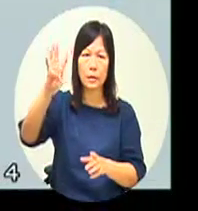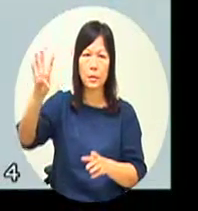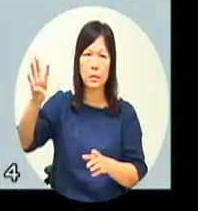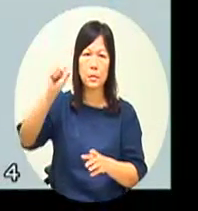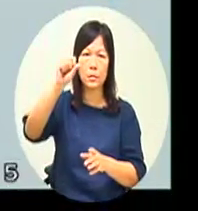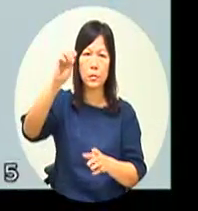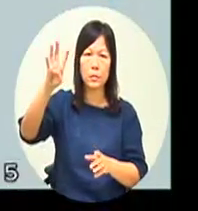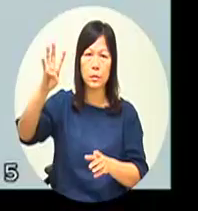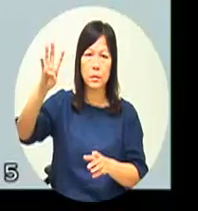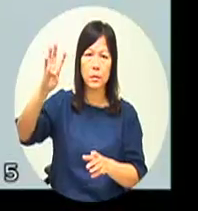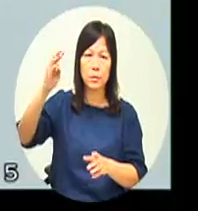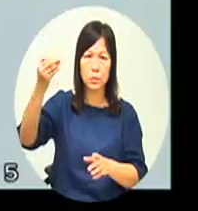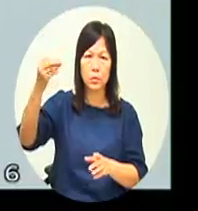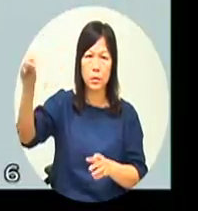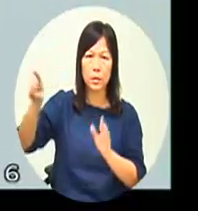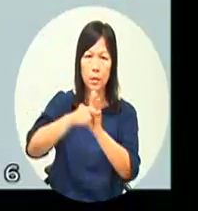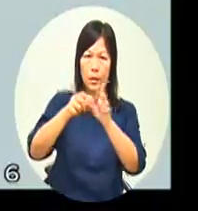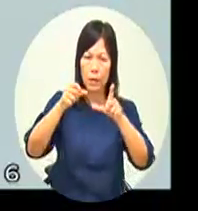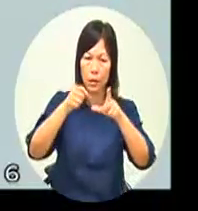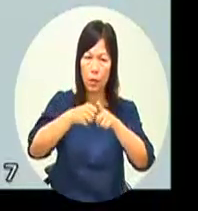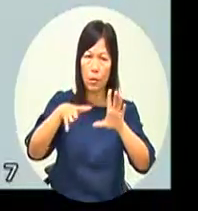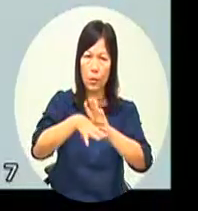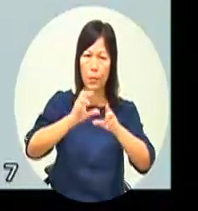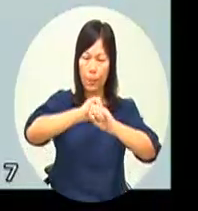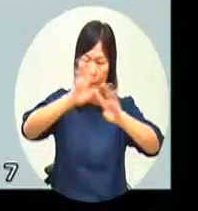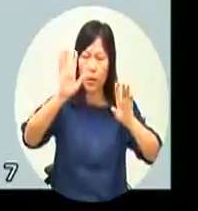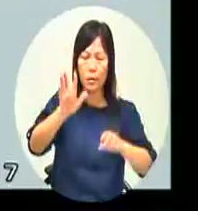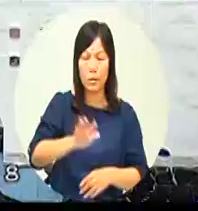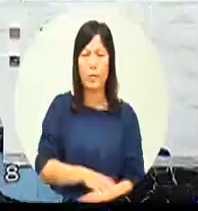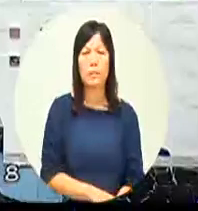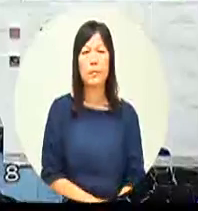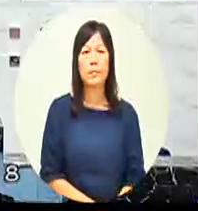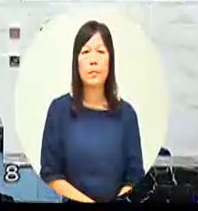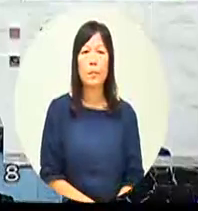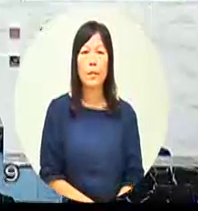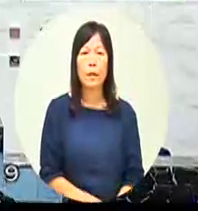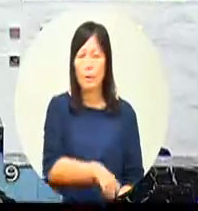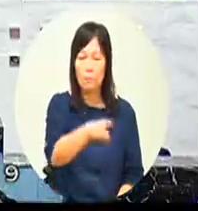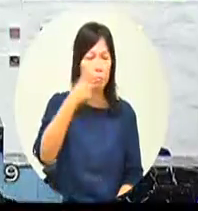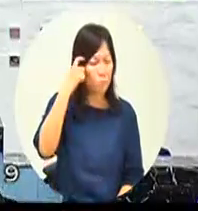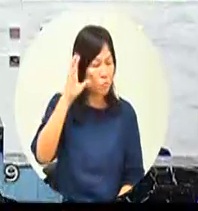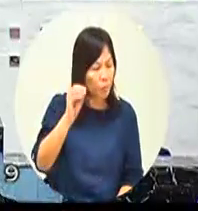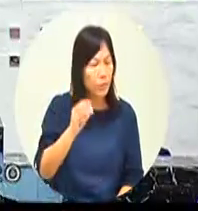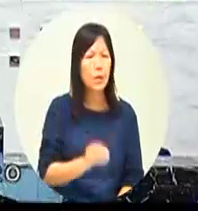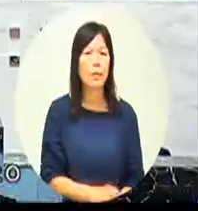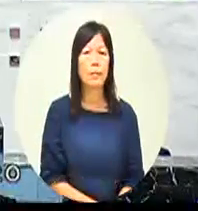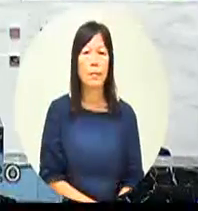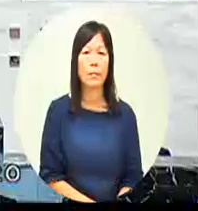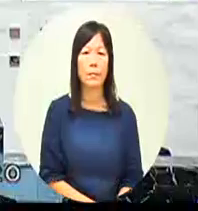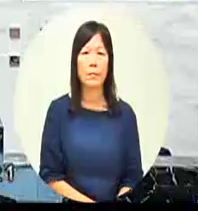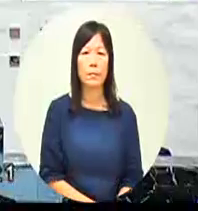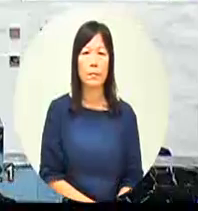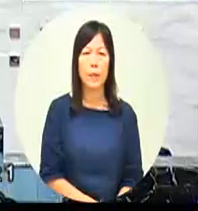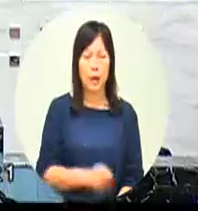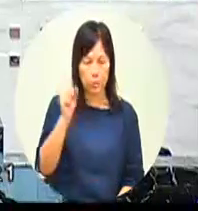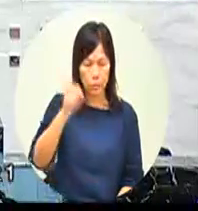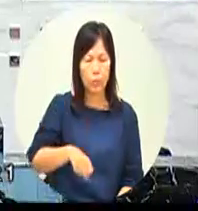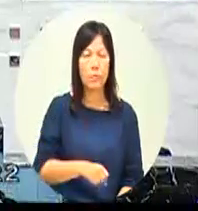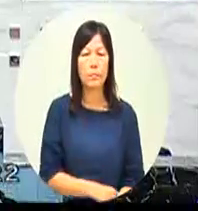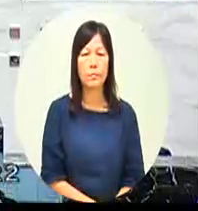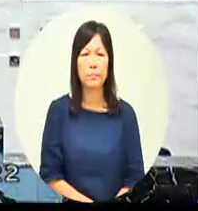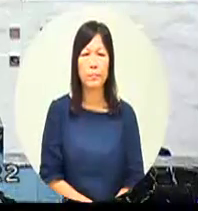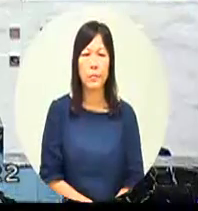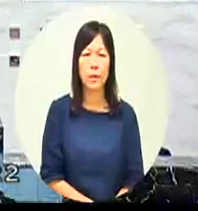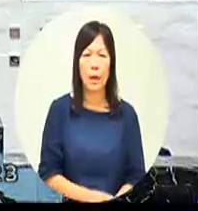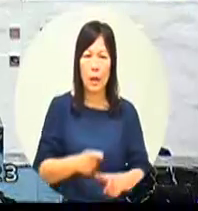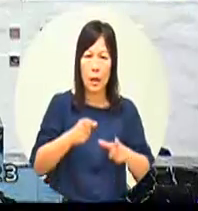10534454900令订定发布，请查照，请讨论。 各位同仁有没有意见？准予备查。